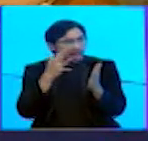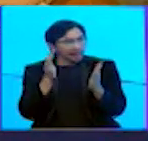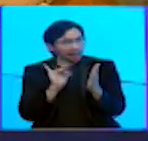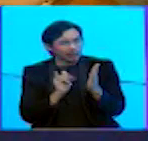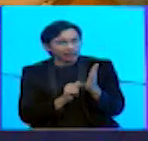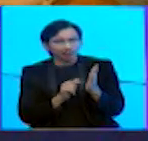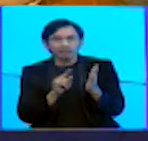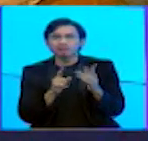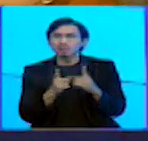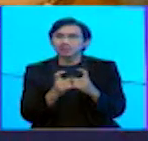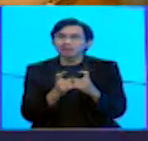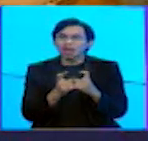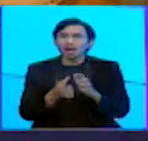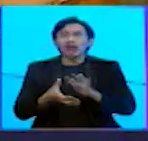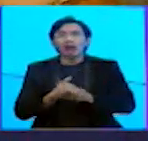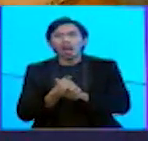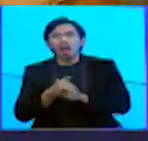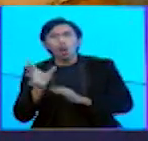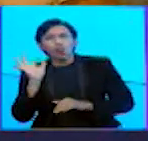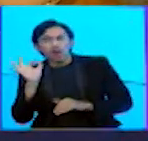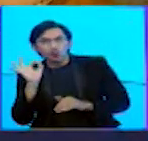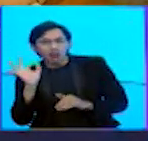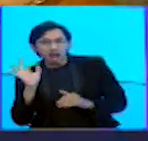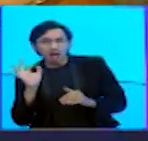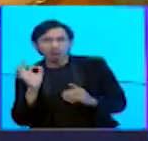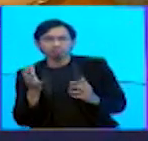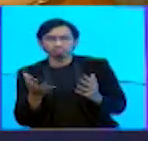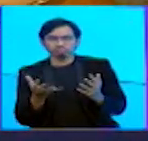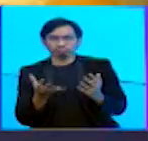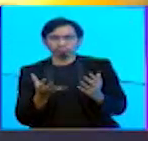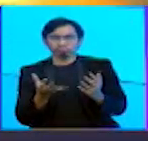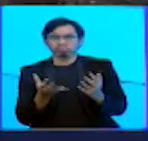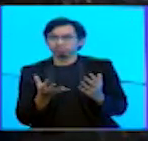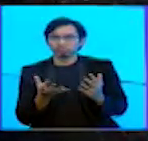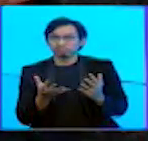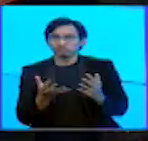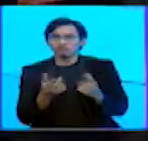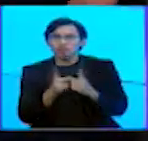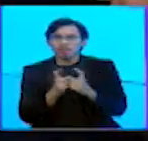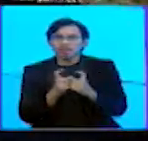Kemudian yang terakhir adalah kalau pacaran itu ngapain saja gitu.